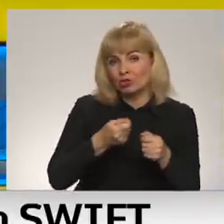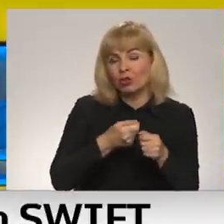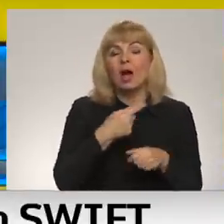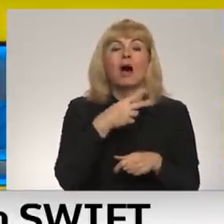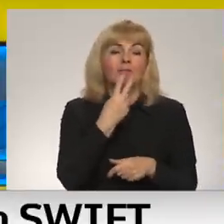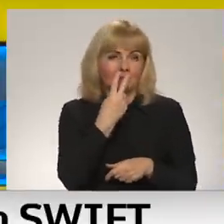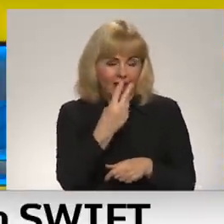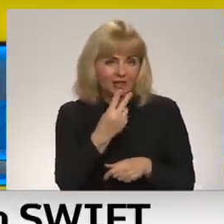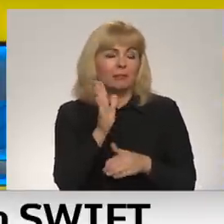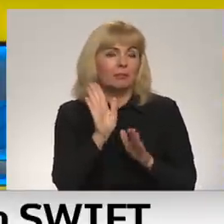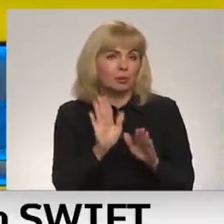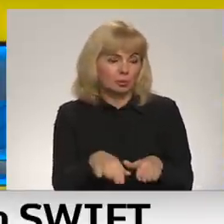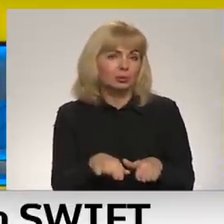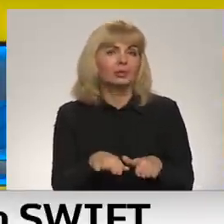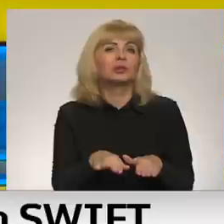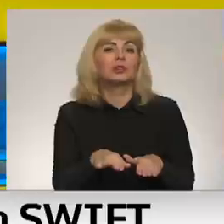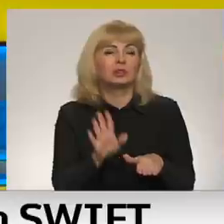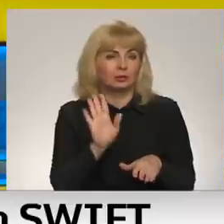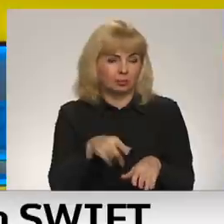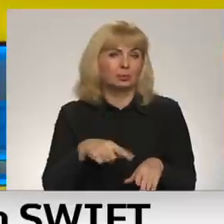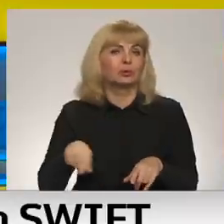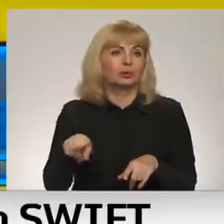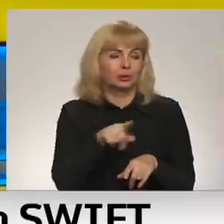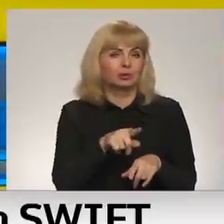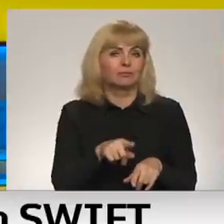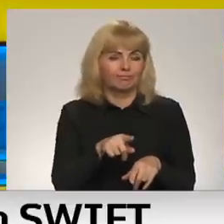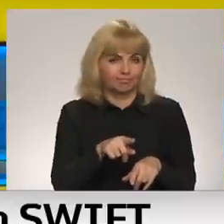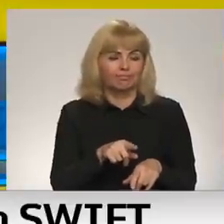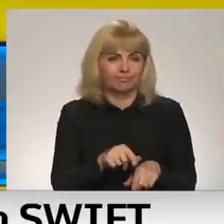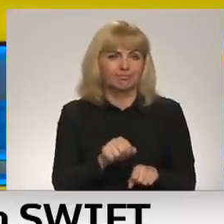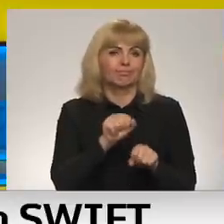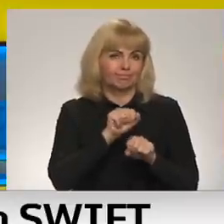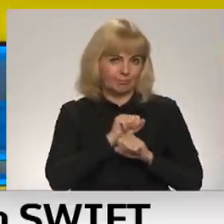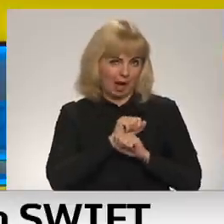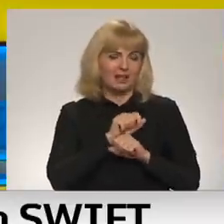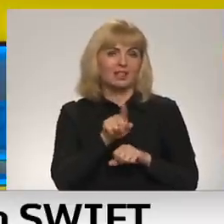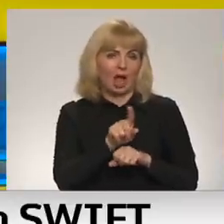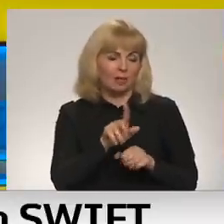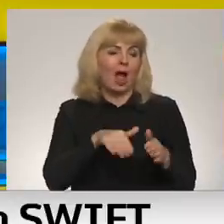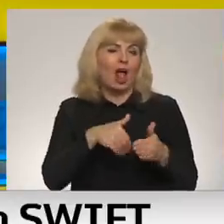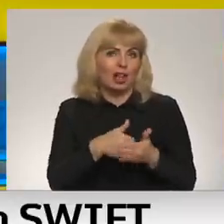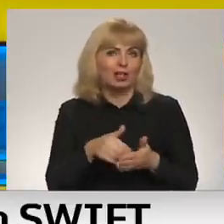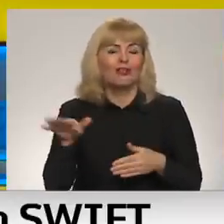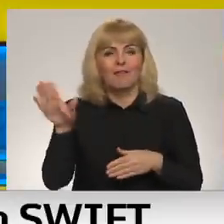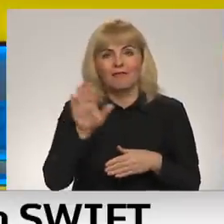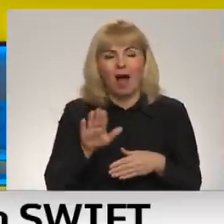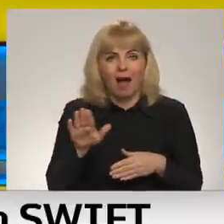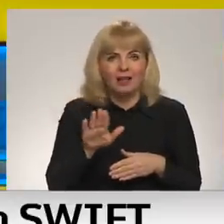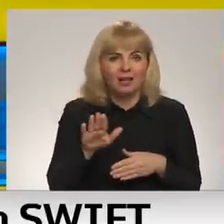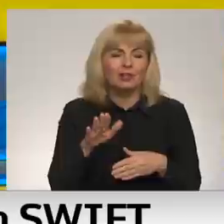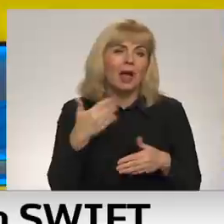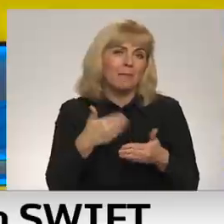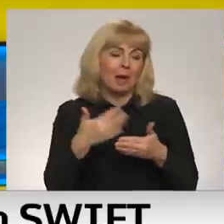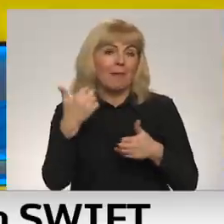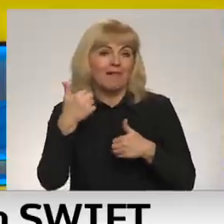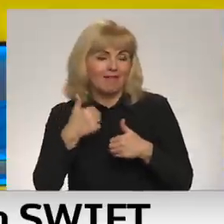redzēsim diezgan pamatīgu satricinājumu. Un šeit ir jāsaka, ka arī pat valsts, kas līdz šim ir ieturējušas, varbūt neitrālu,